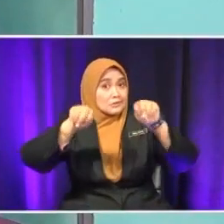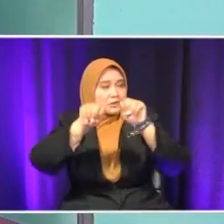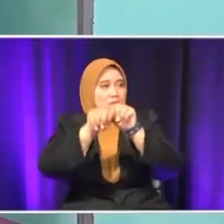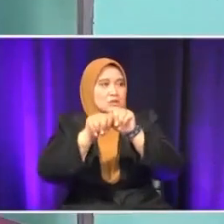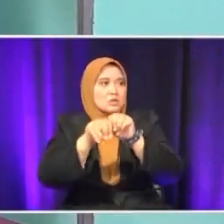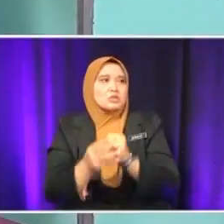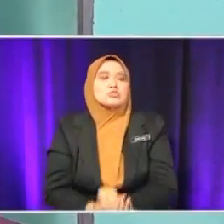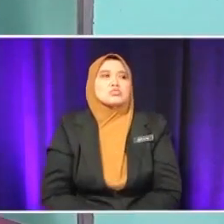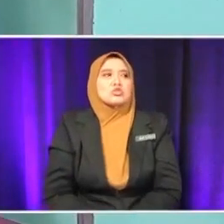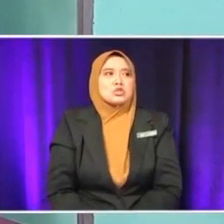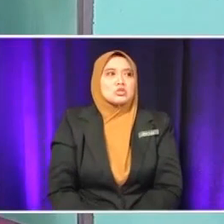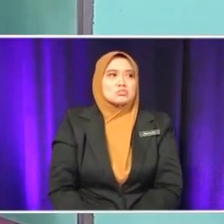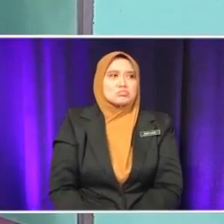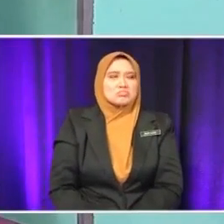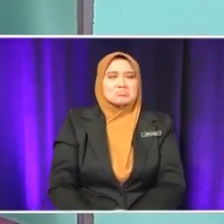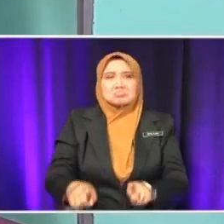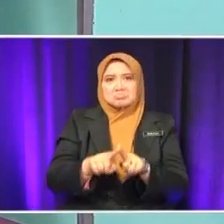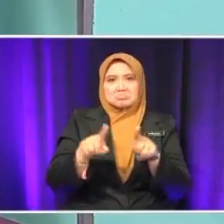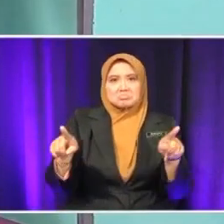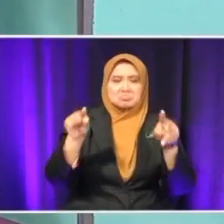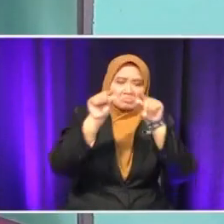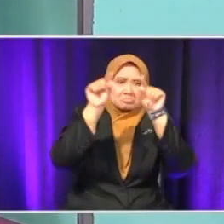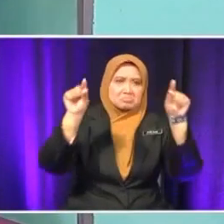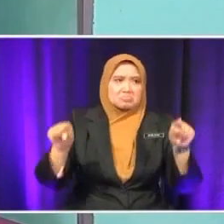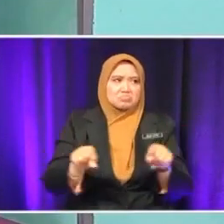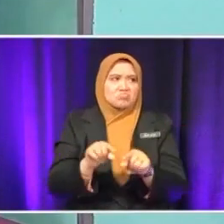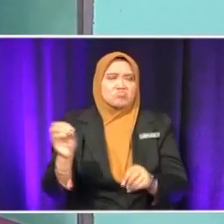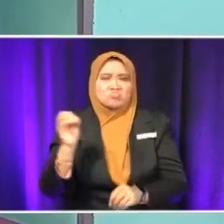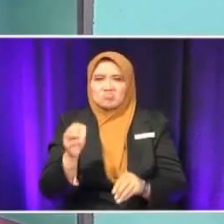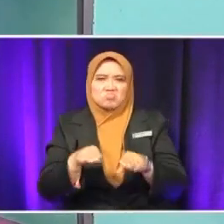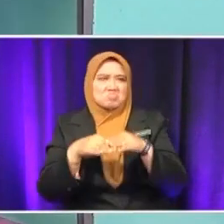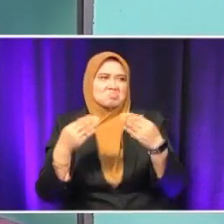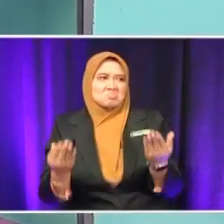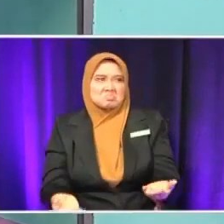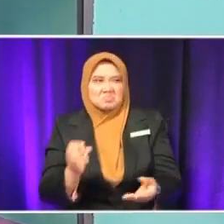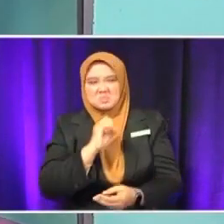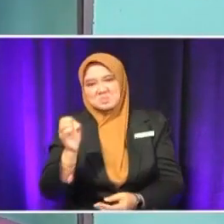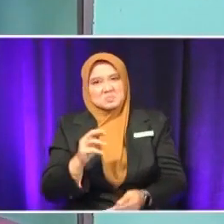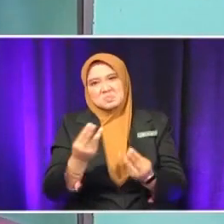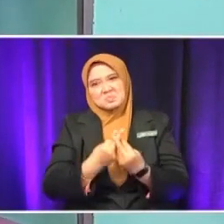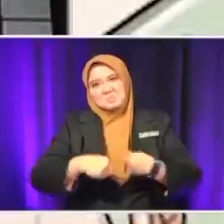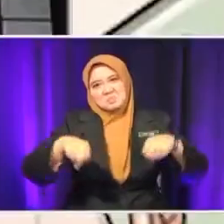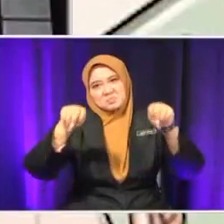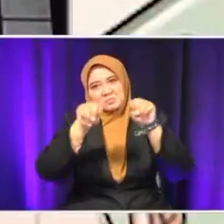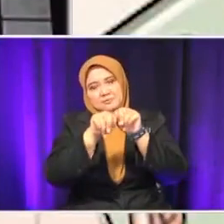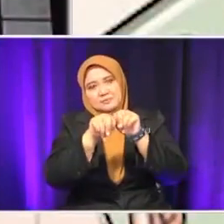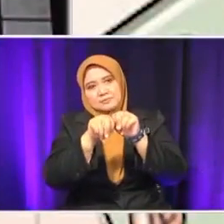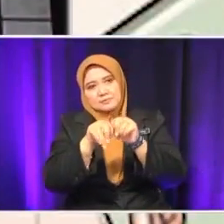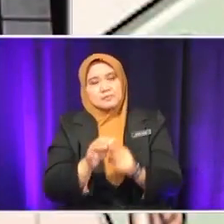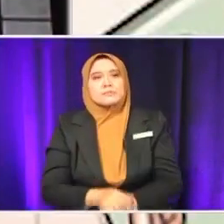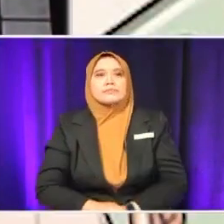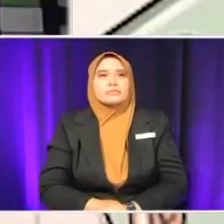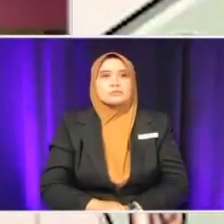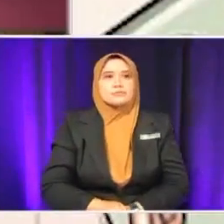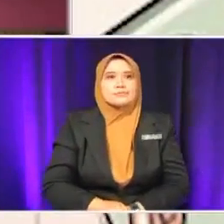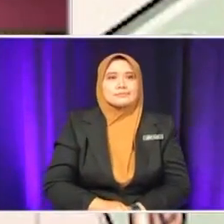Siapa nak bagi tahu cikgu persamaan di antara kedua-dua graf ini? Silakan. Naim.